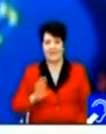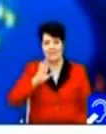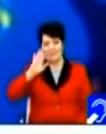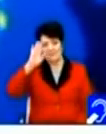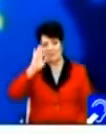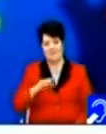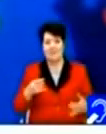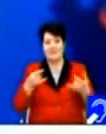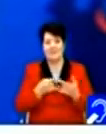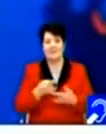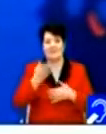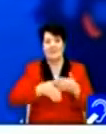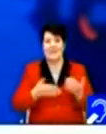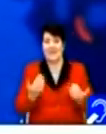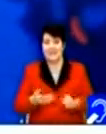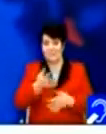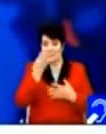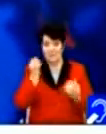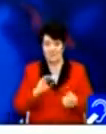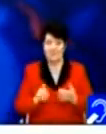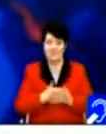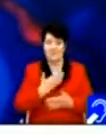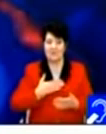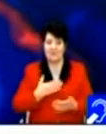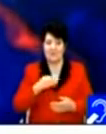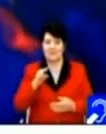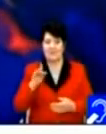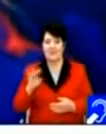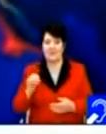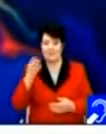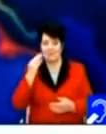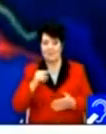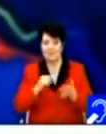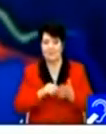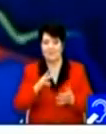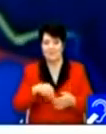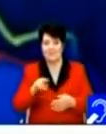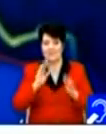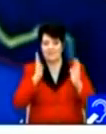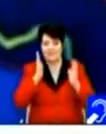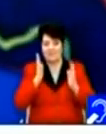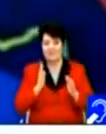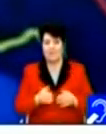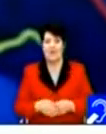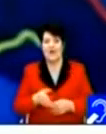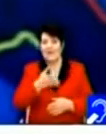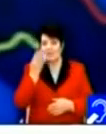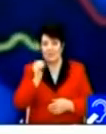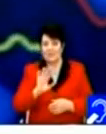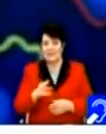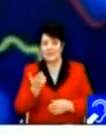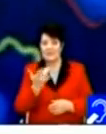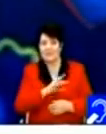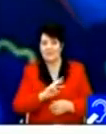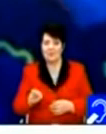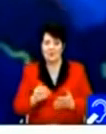Doamnelor, domnilor, telejurnalul se încheie aici. Nu uitați că știrile noastre sunt pe tvremoldova.md sau pe pagina noastră de Facebook. Nu ratați în câteva